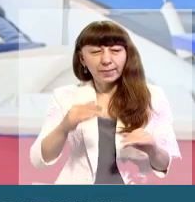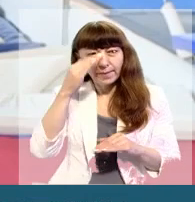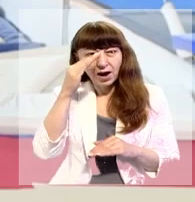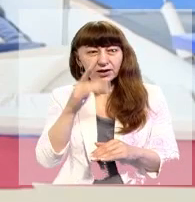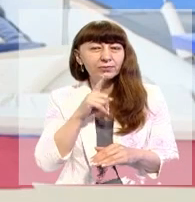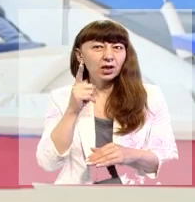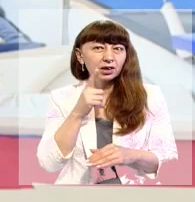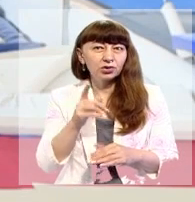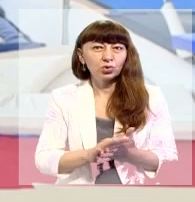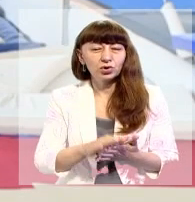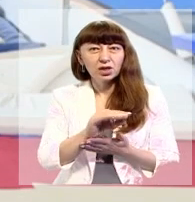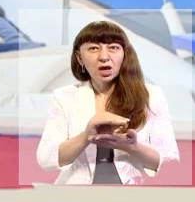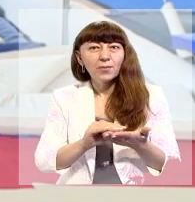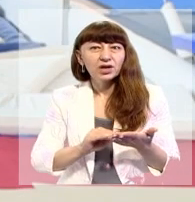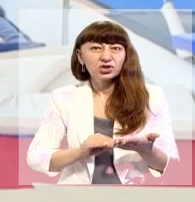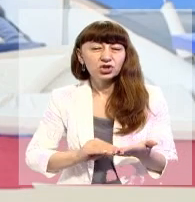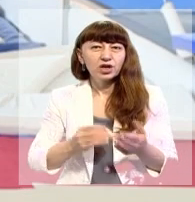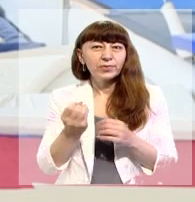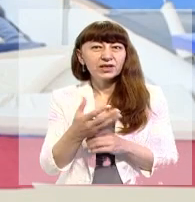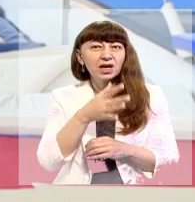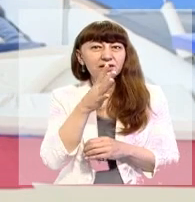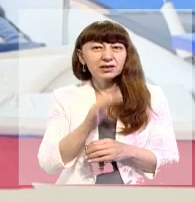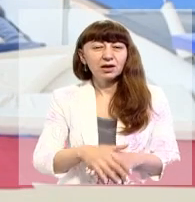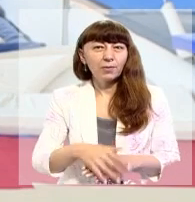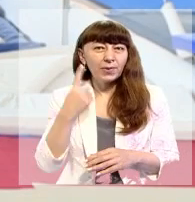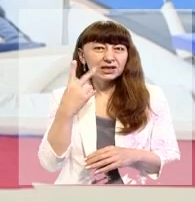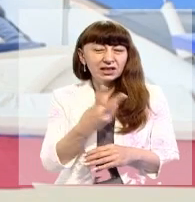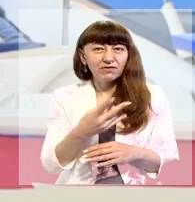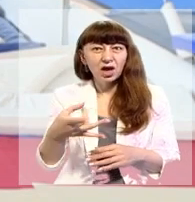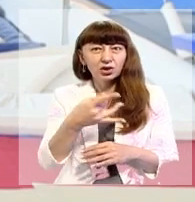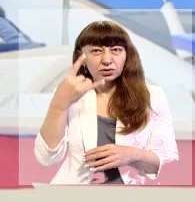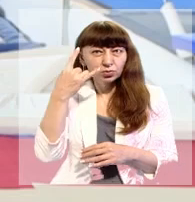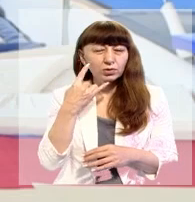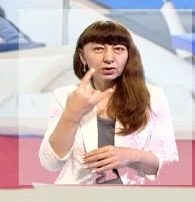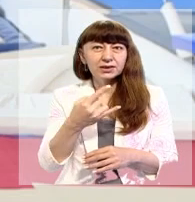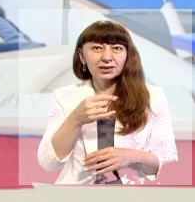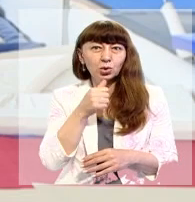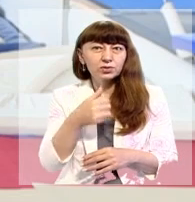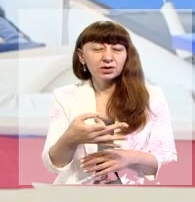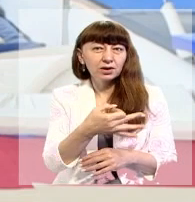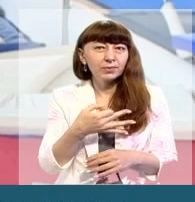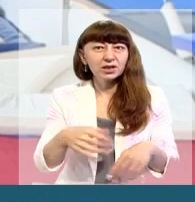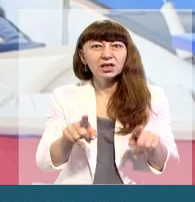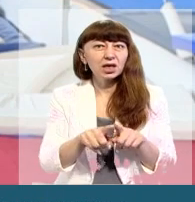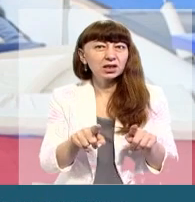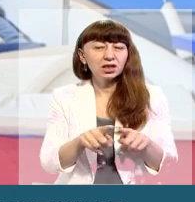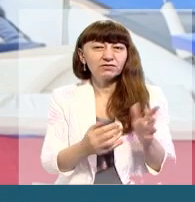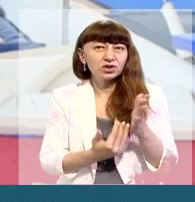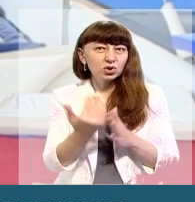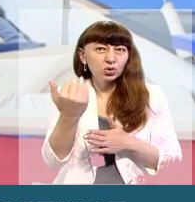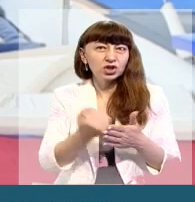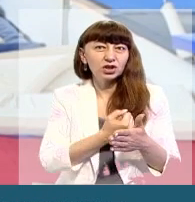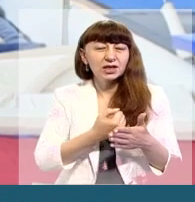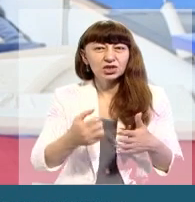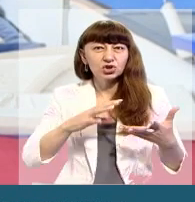тоже на протяжении 15 лет прославлял нашу область и такие высочайшие